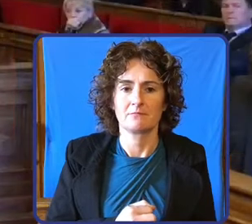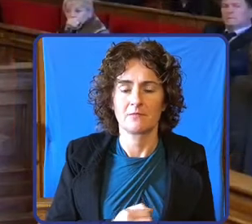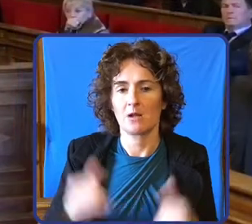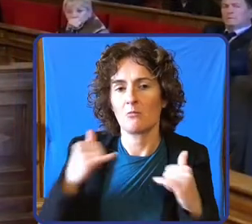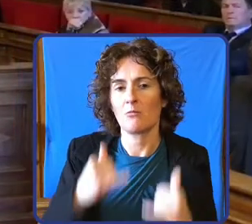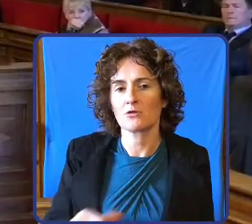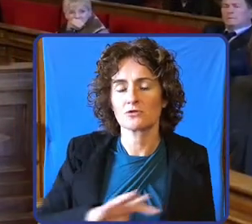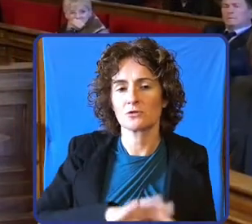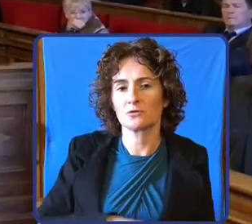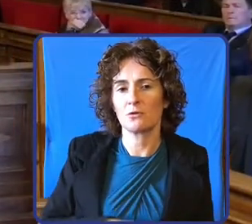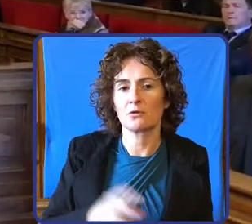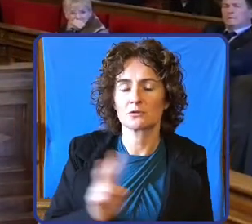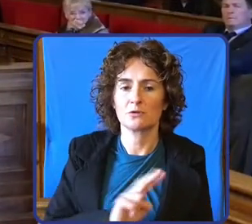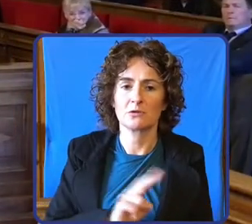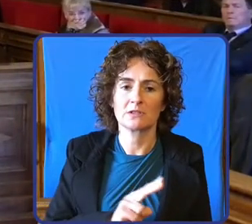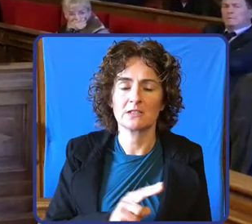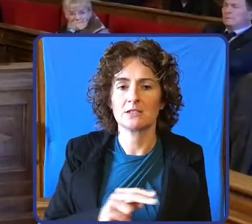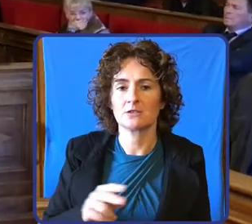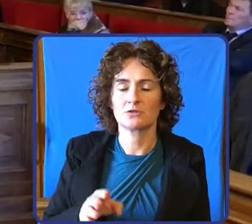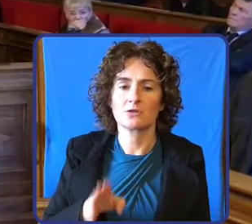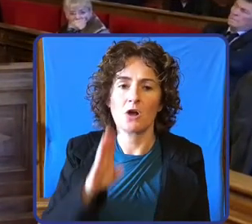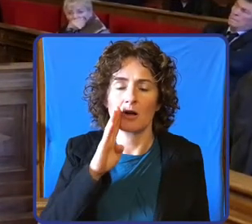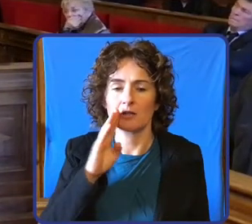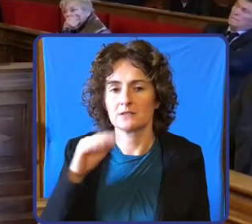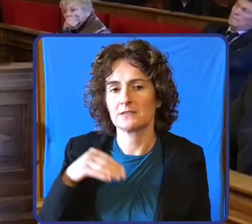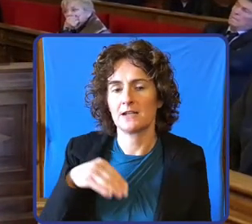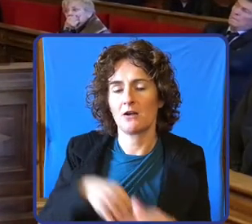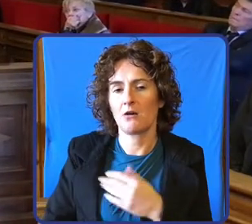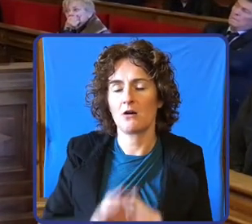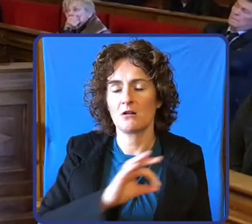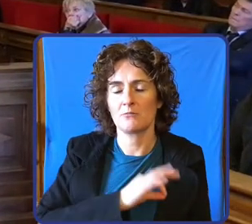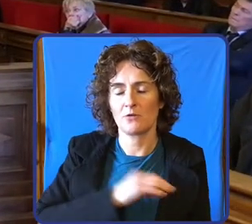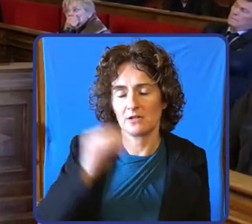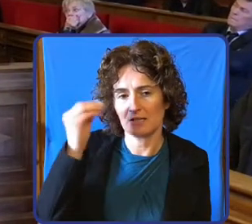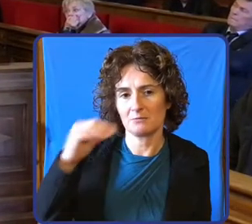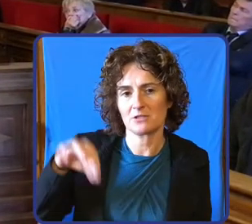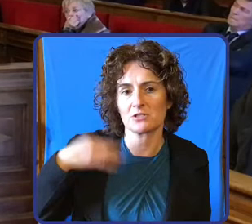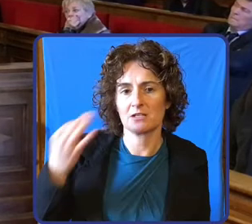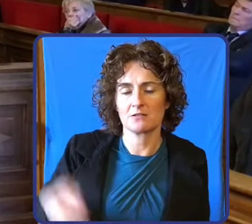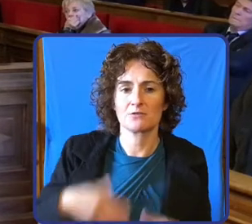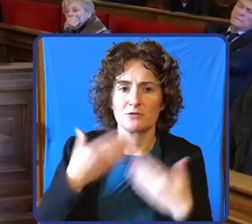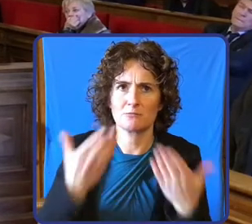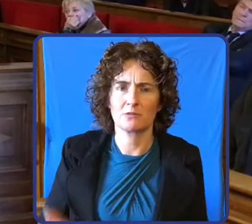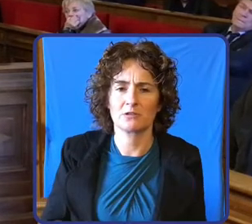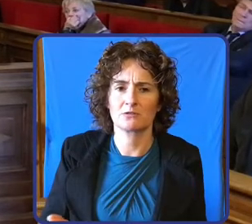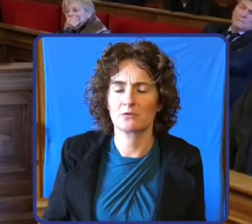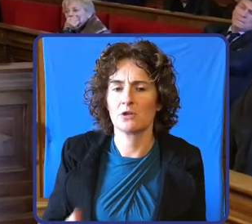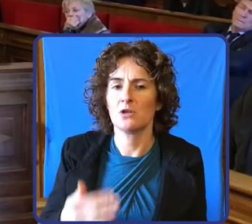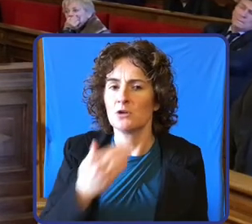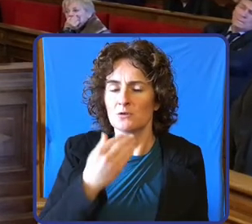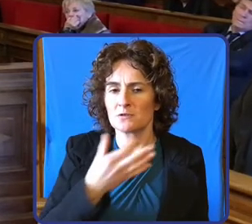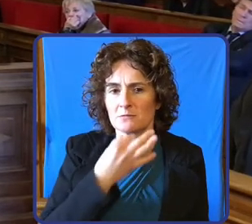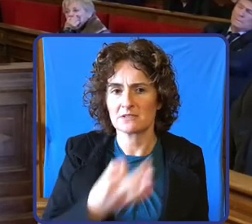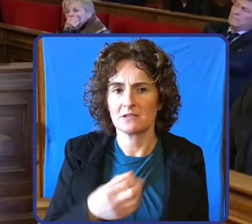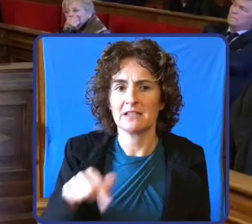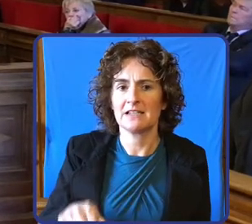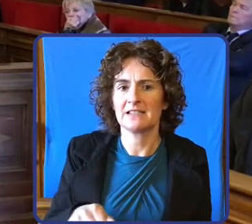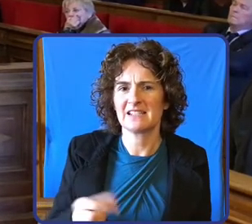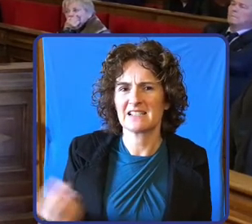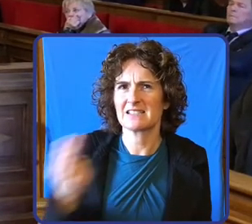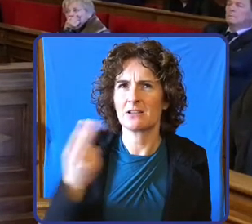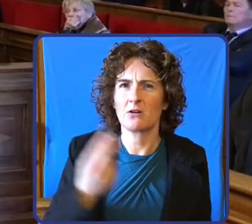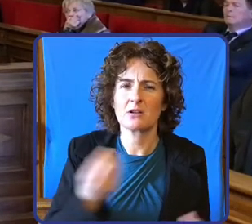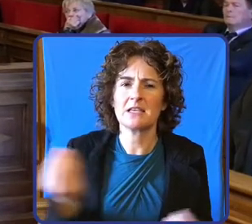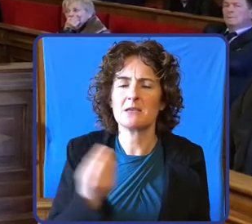Kis Andrea alpolgármesternek adom meg a szót. Tisztelt polgármester úr, tisztelt közgyűlés, ezt a ki miért szavazott, vagy nem szavazott meg, azért szeretném visszautasítani,